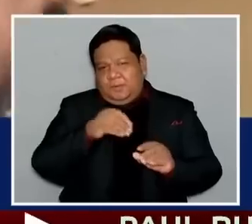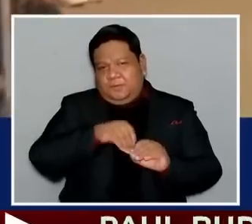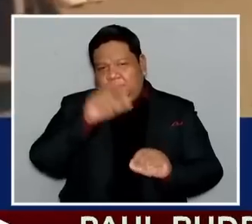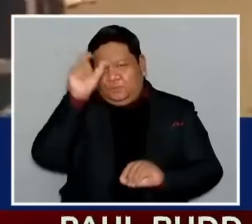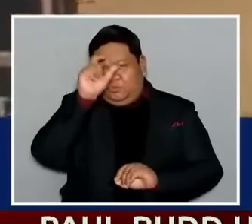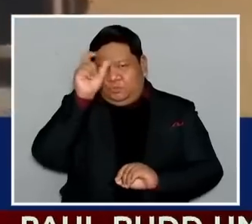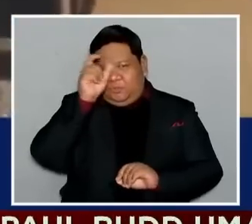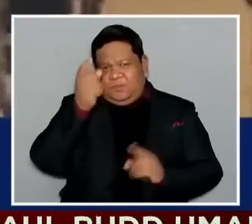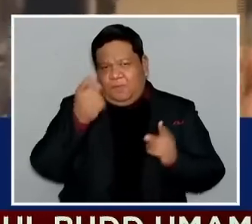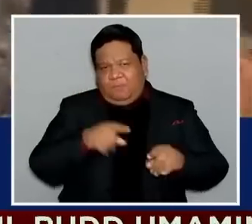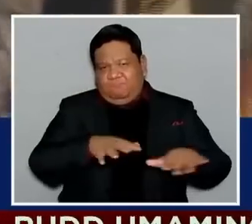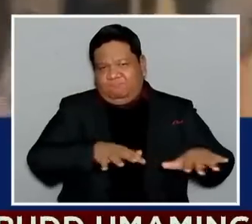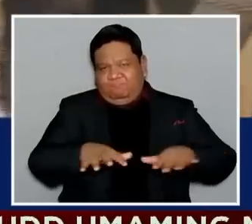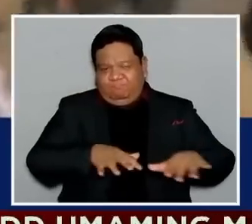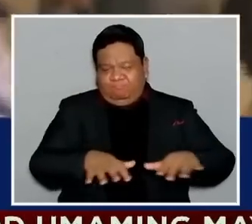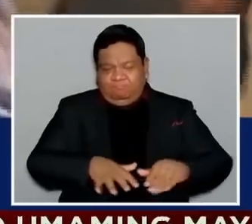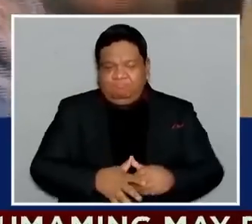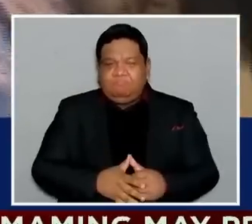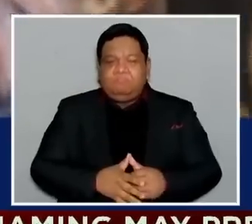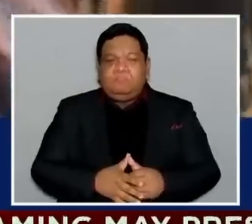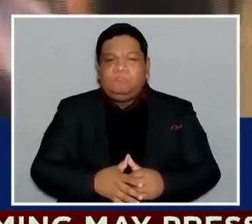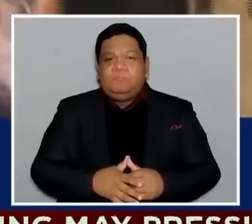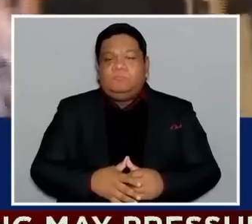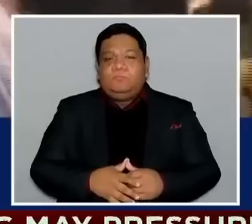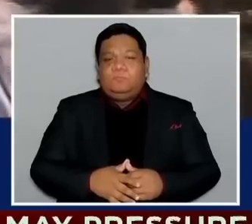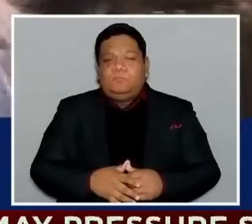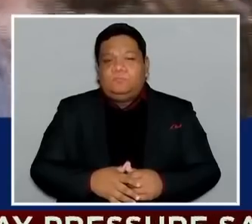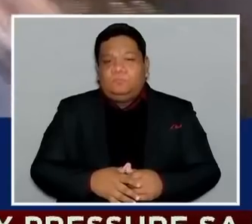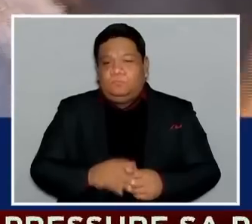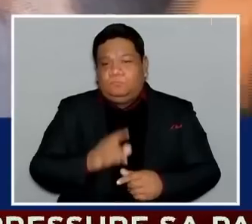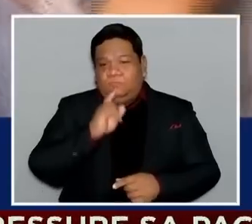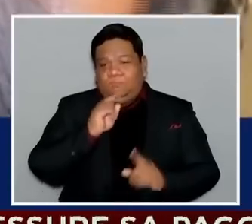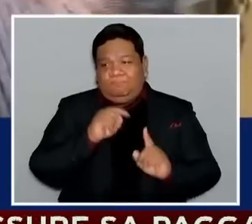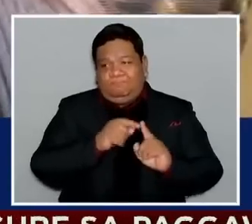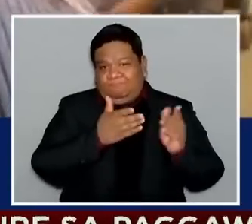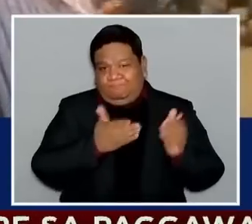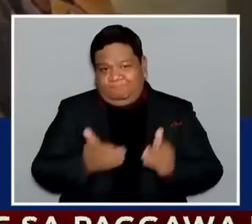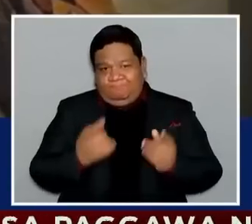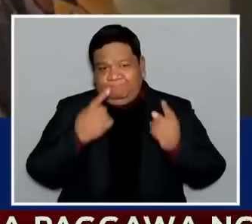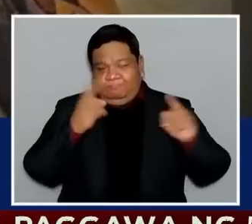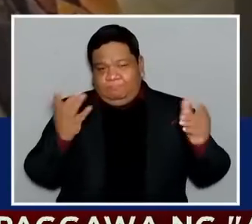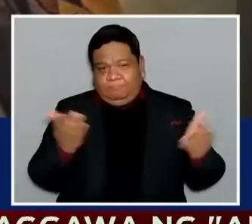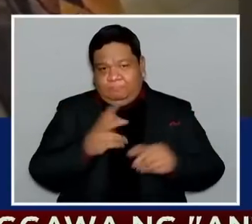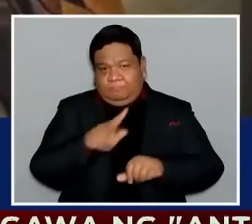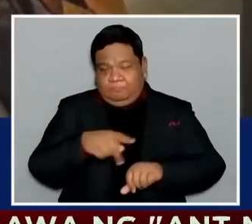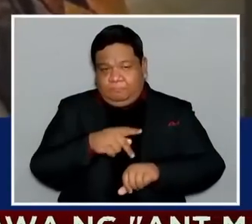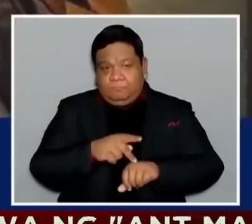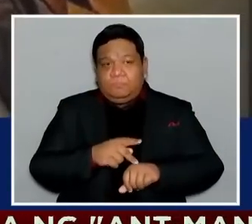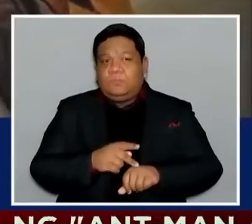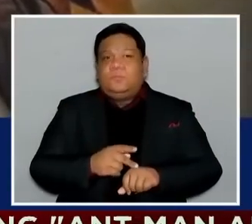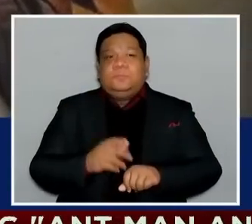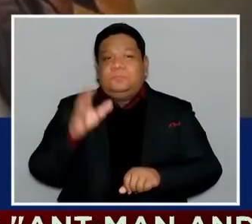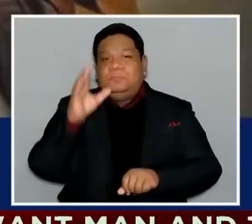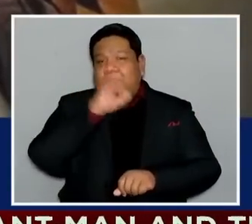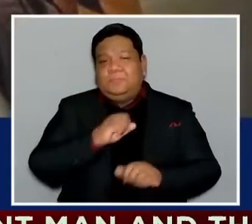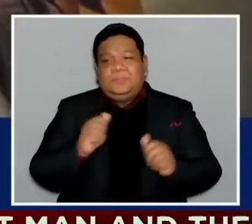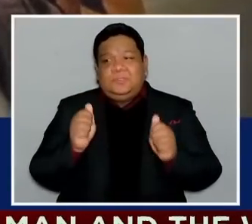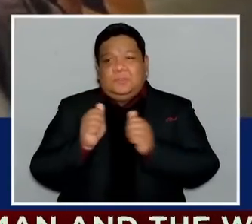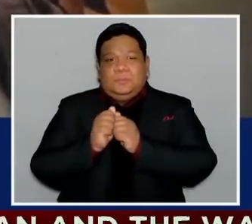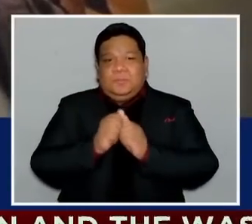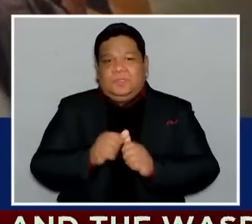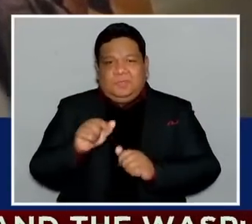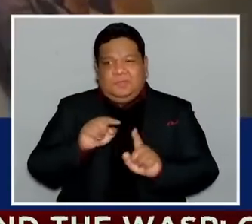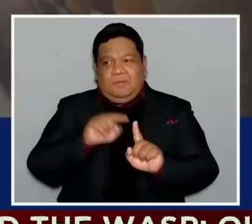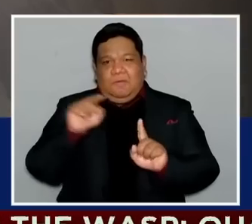anak na si Nicole ang labi ng kanyang ina pauwi dito sa Pilipinas. Hindi naman nakasama sa pag-uwi ang asawa ni William na Turkish na